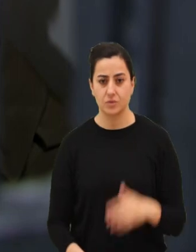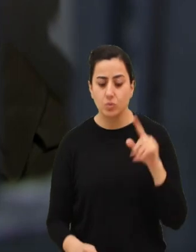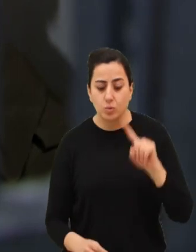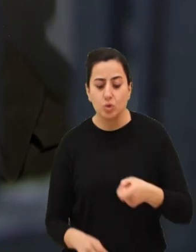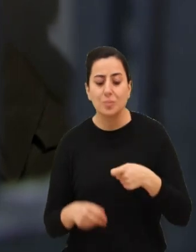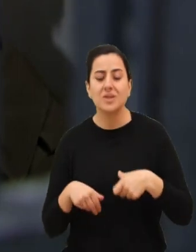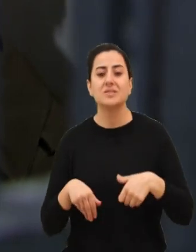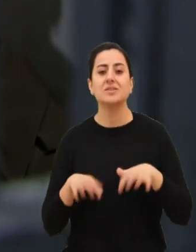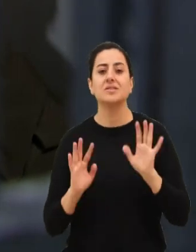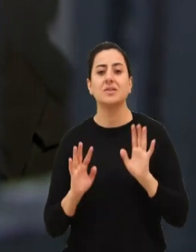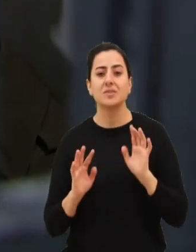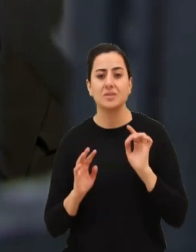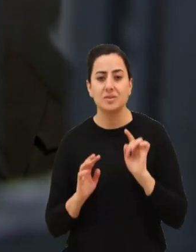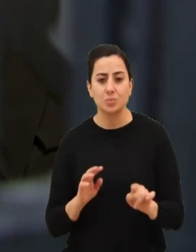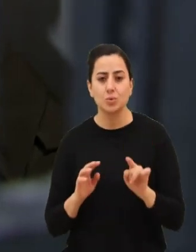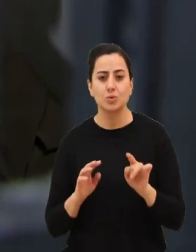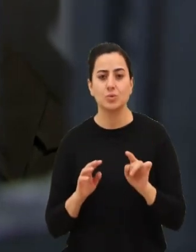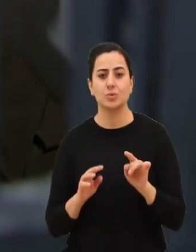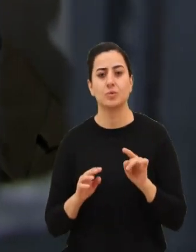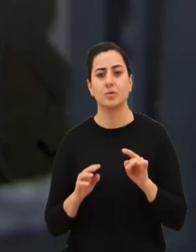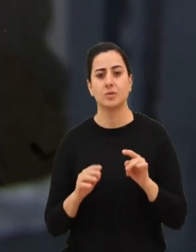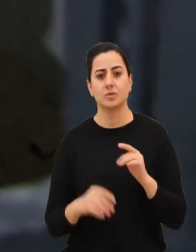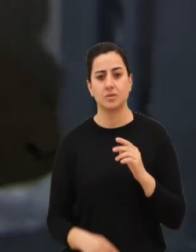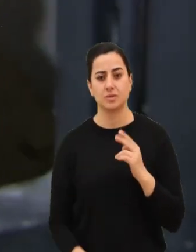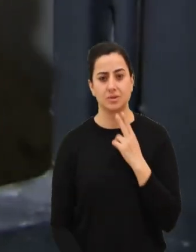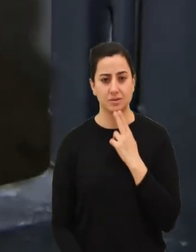vurmaz olaydım nutelli,